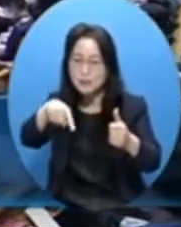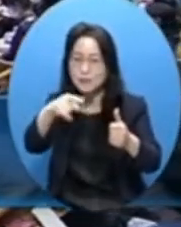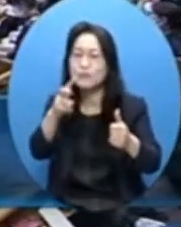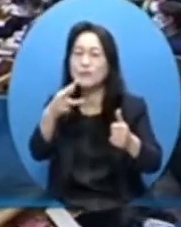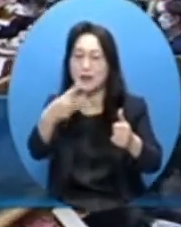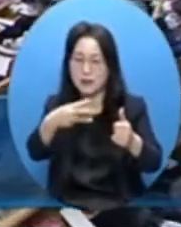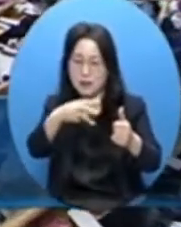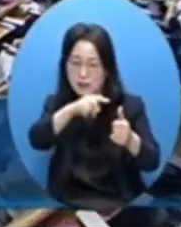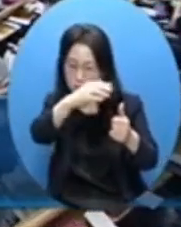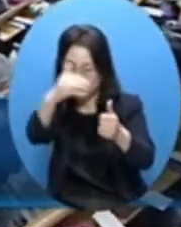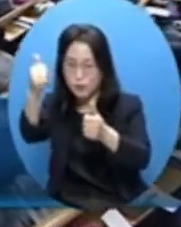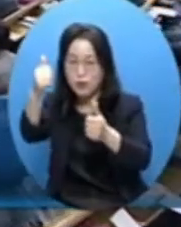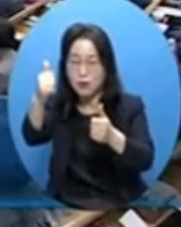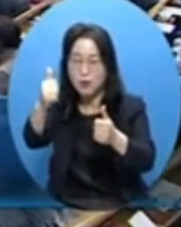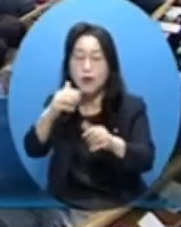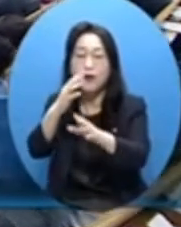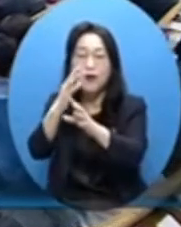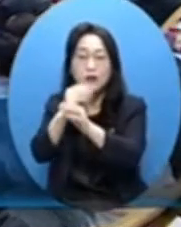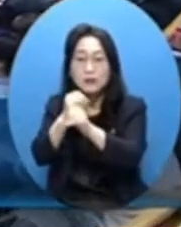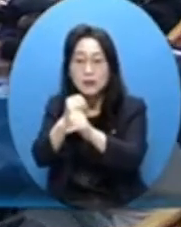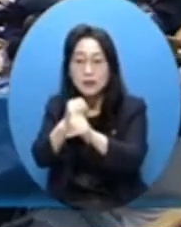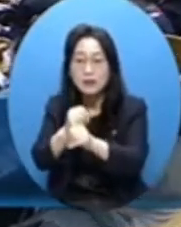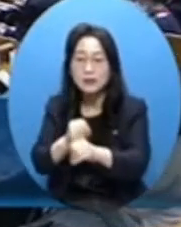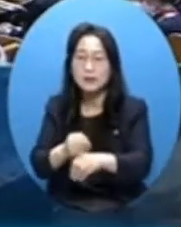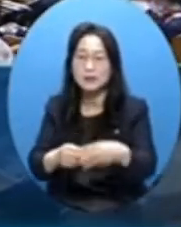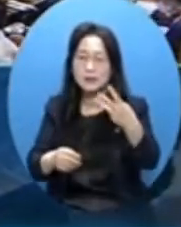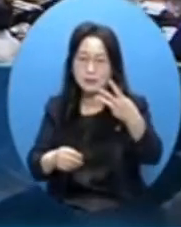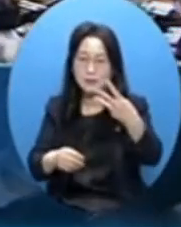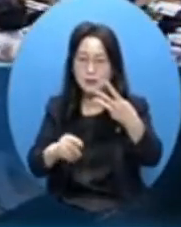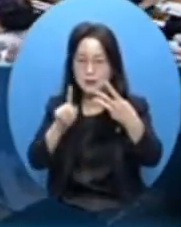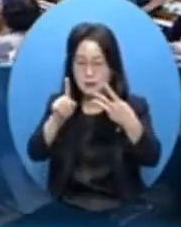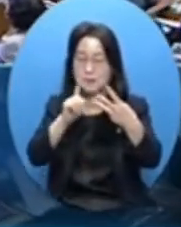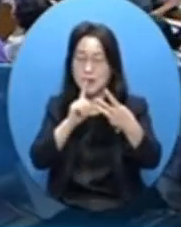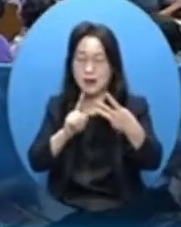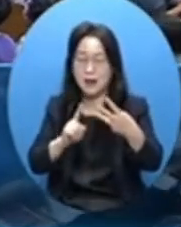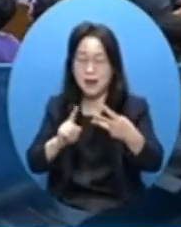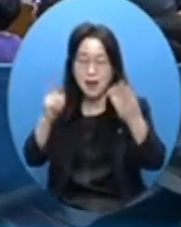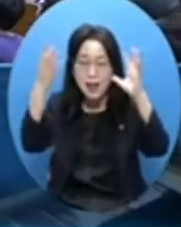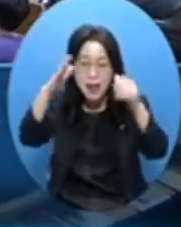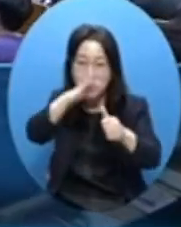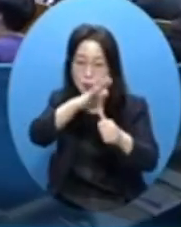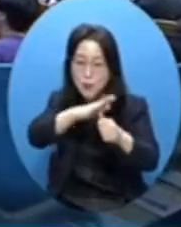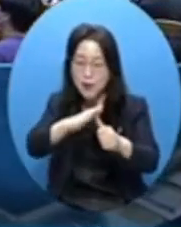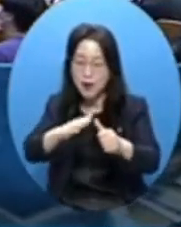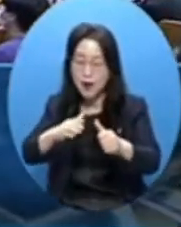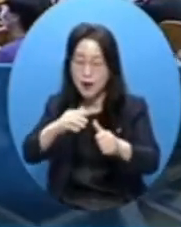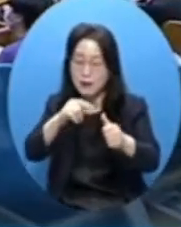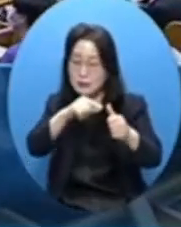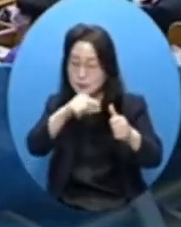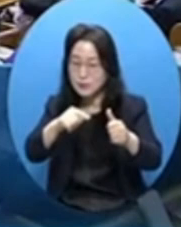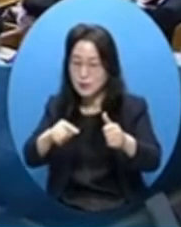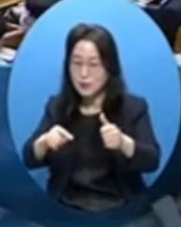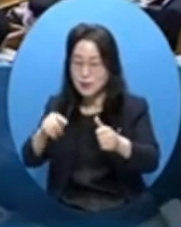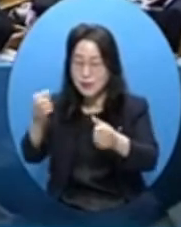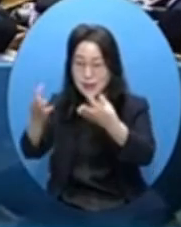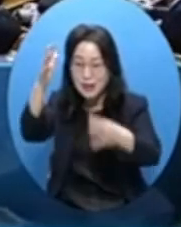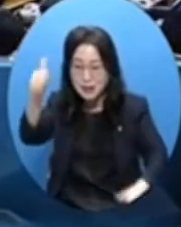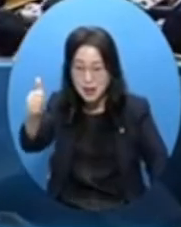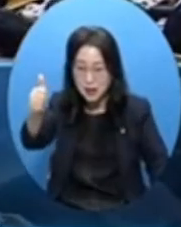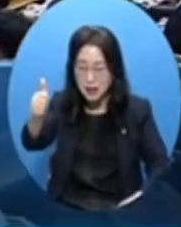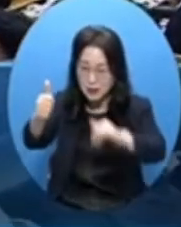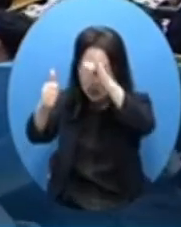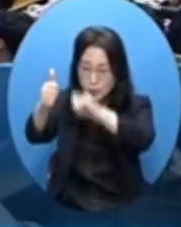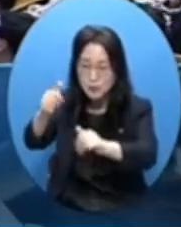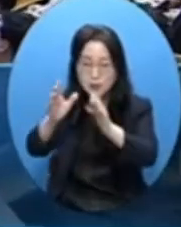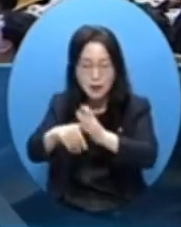언제 하나님께서 3월 보셨습니까 사무엘상 3장 일자로 말씀합니다 아이 사무엘이 엘리 앞에서 야외를 섬길 때는 야외에